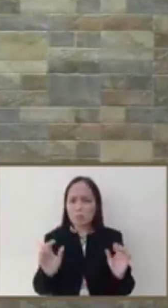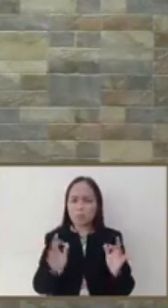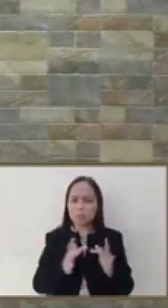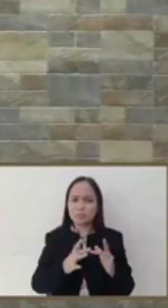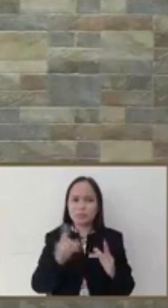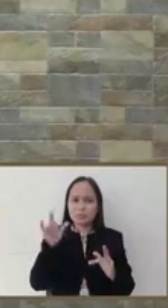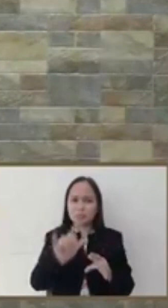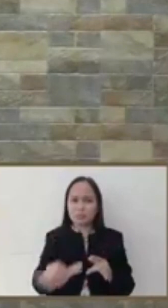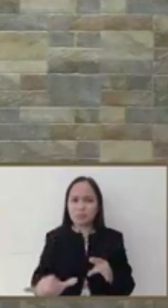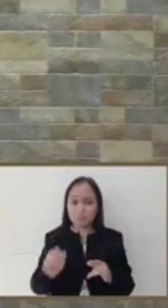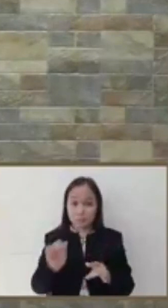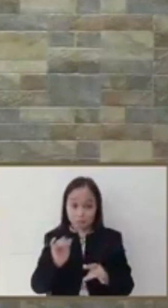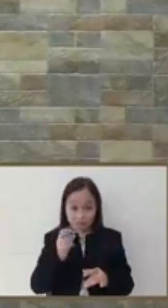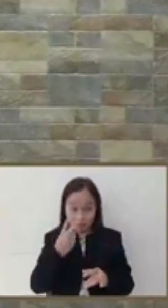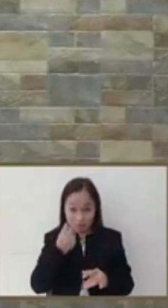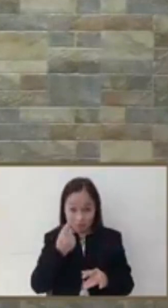Alright?